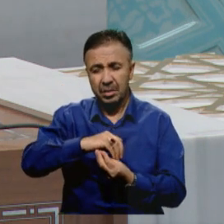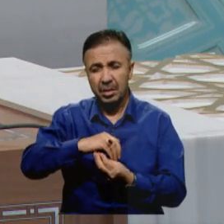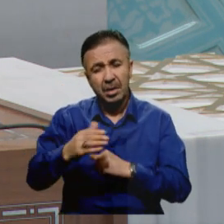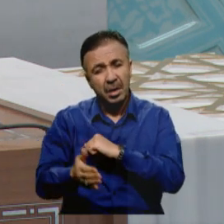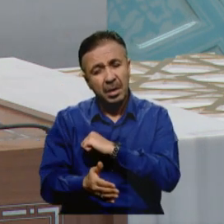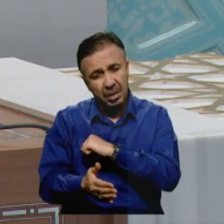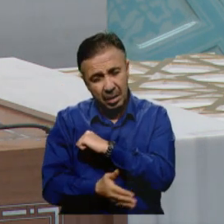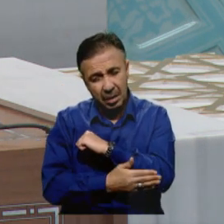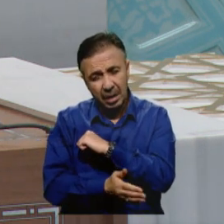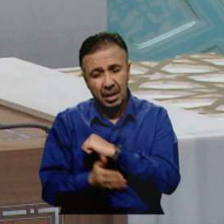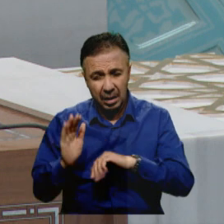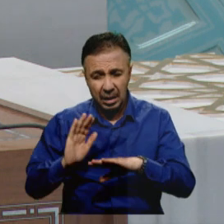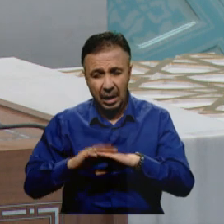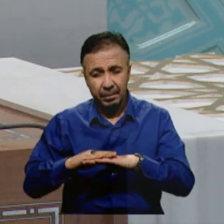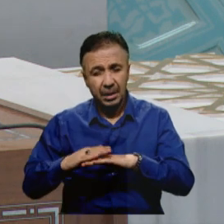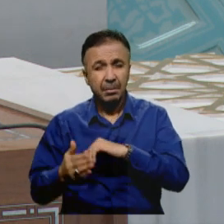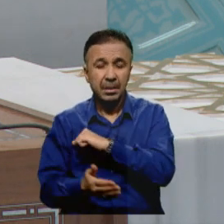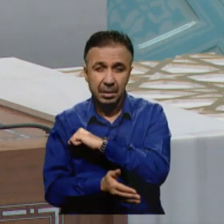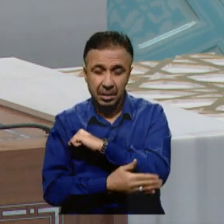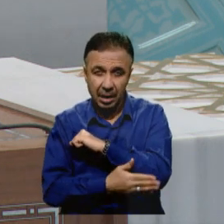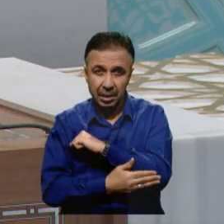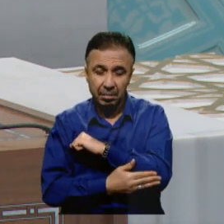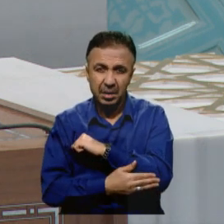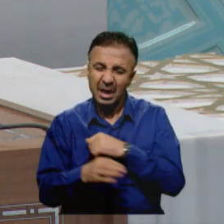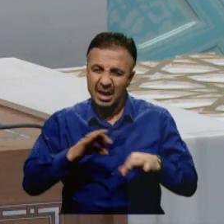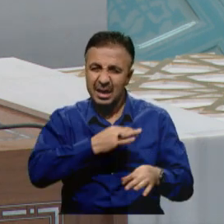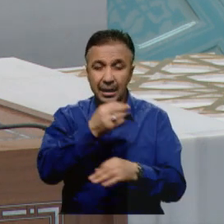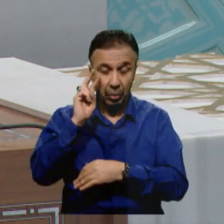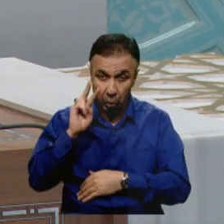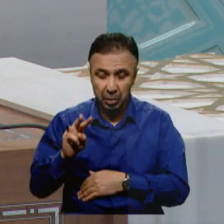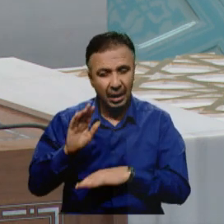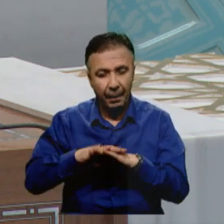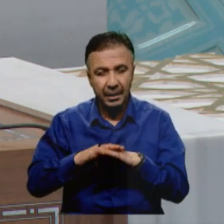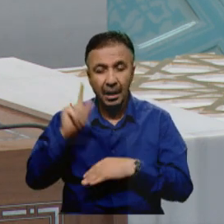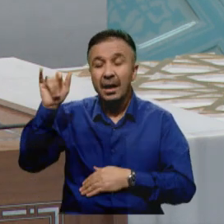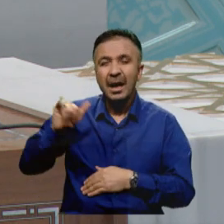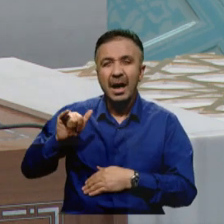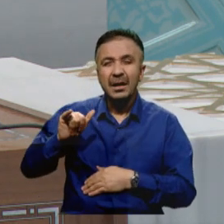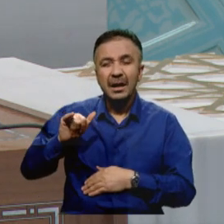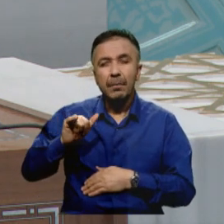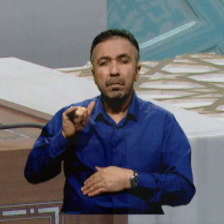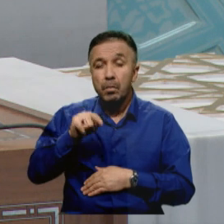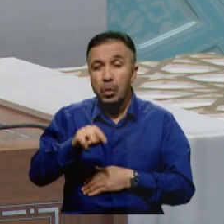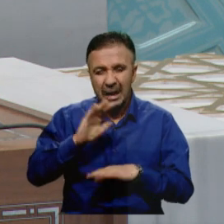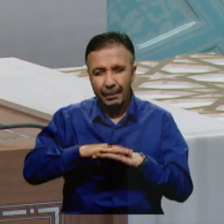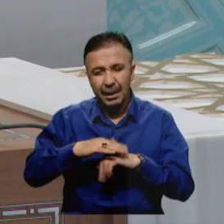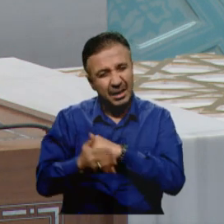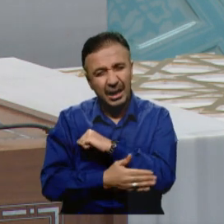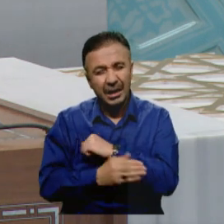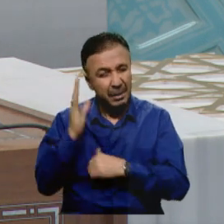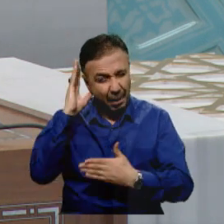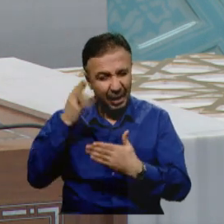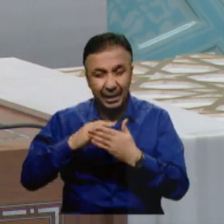hasenatları insanlar görsünler diye yaparsak, o zaman Allah katında bu ibadetin bir değeri olmaz. İşte ihlas